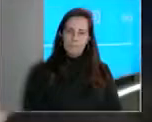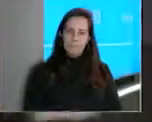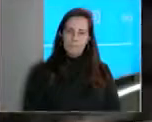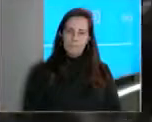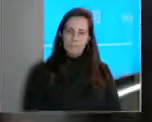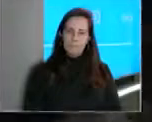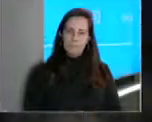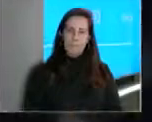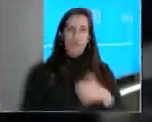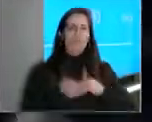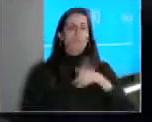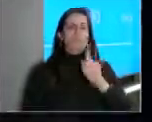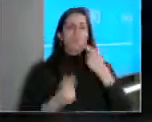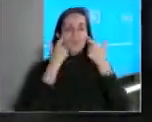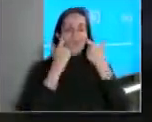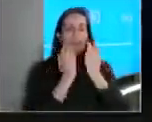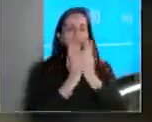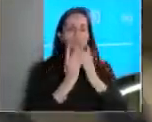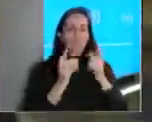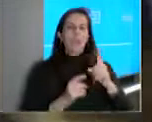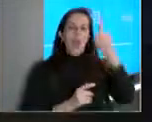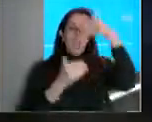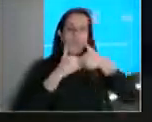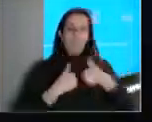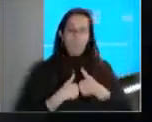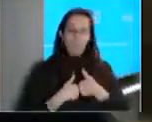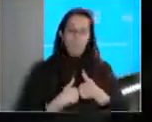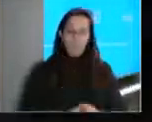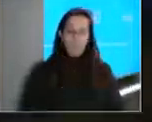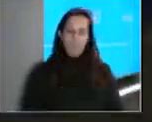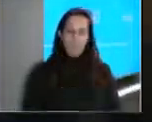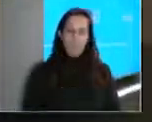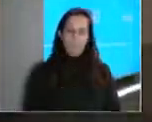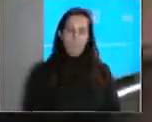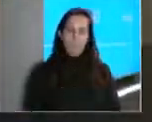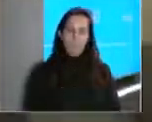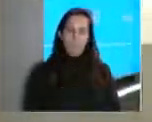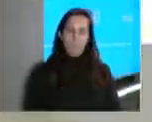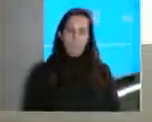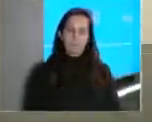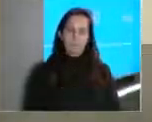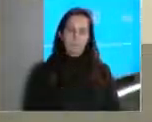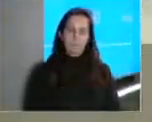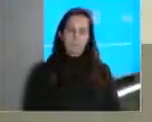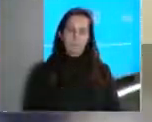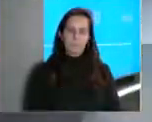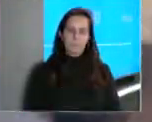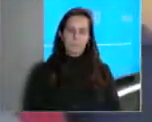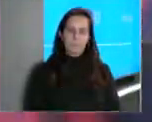מישהו שיגן על בית הכנסת. השם, תעזור לנו. הקדוש ברוך הוא, תעזור לי.